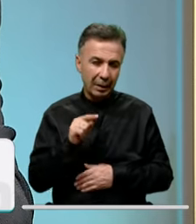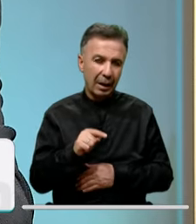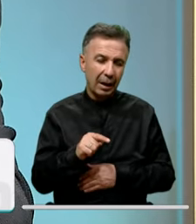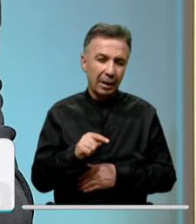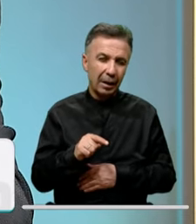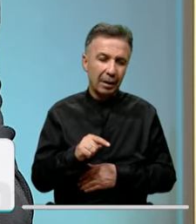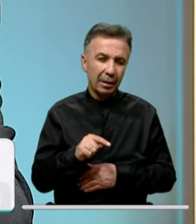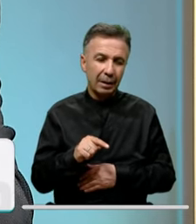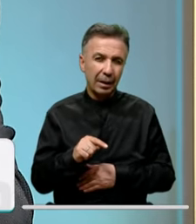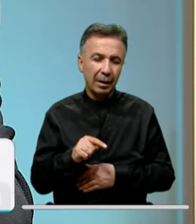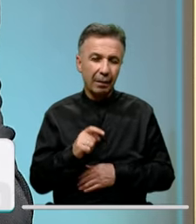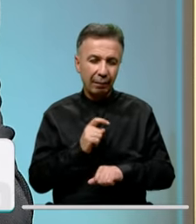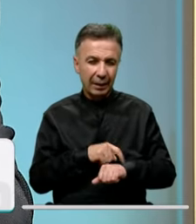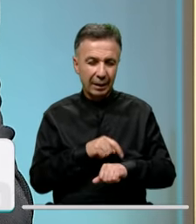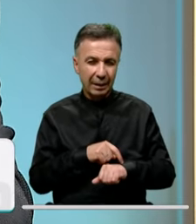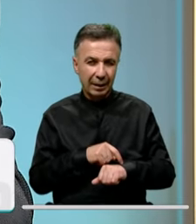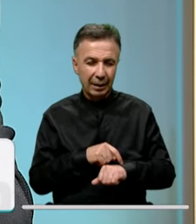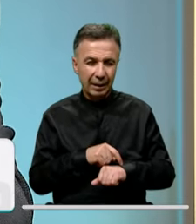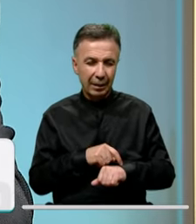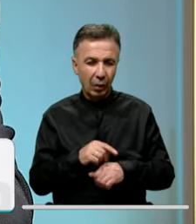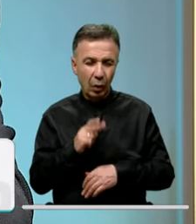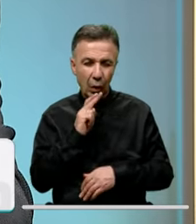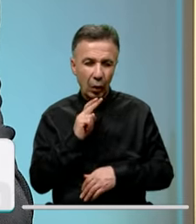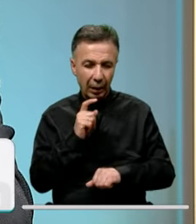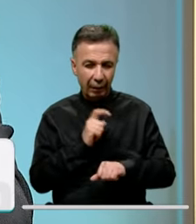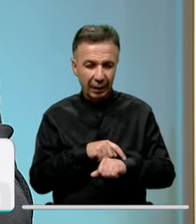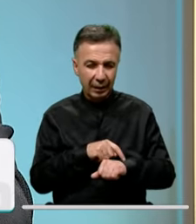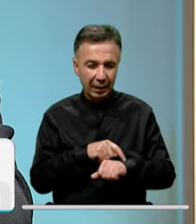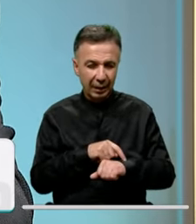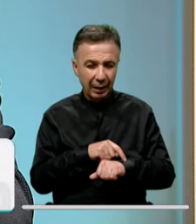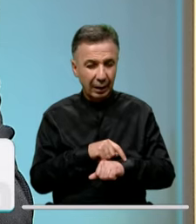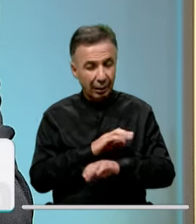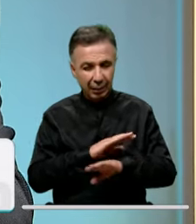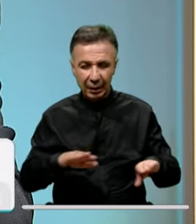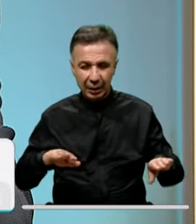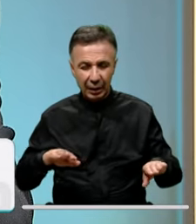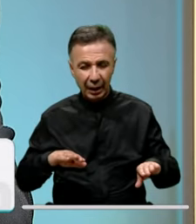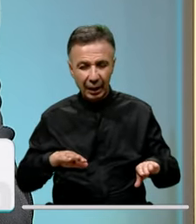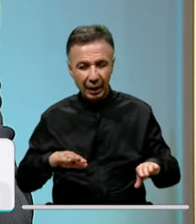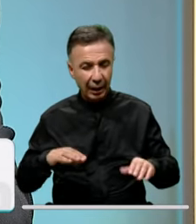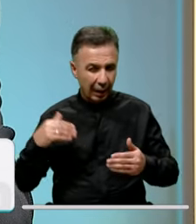vakit çıkıncaya kadar bu abdestini almaya, su ile abdest alıp namaz kılmaya imkanın